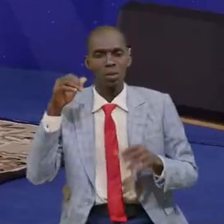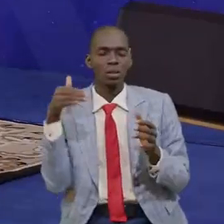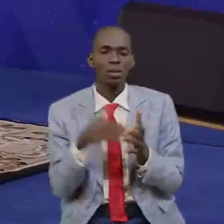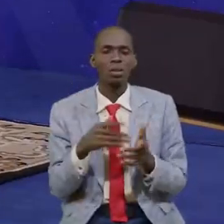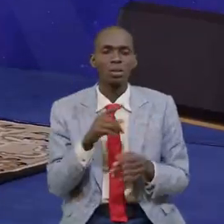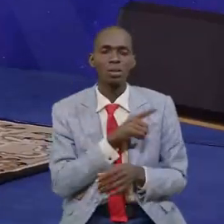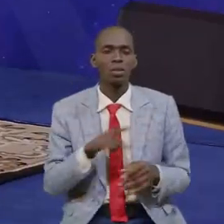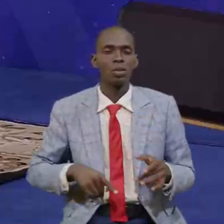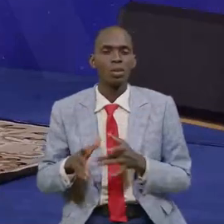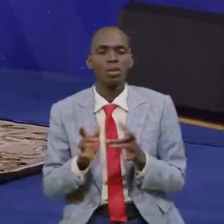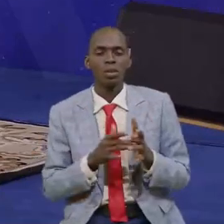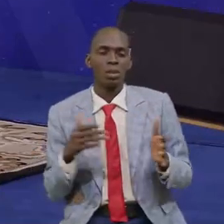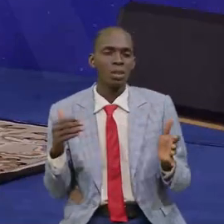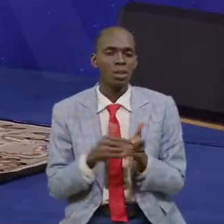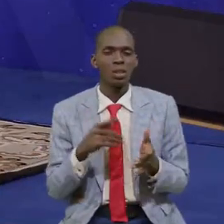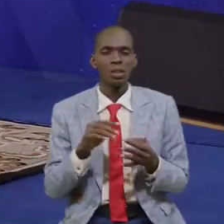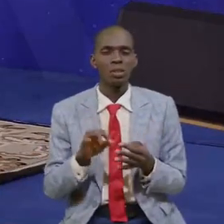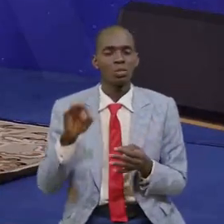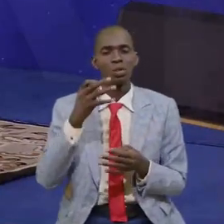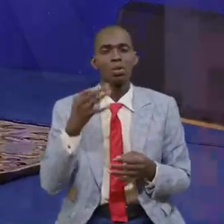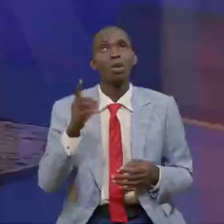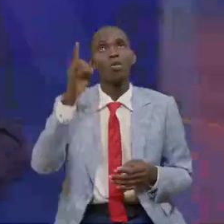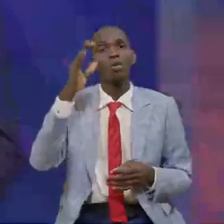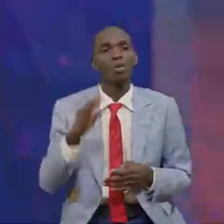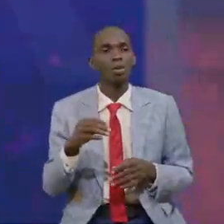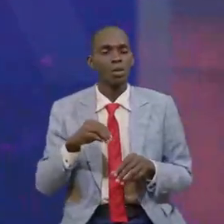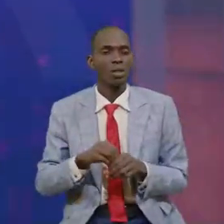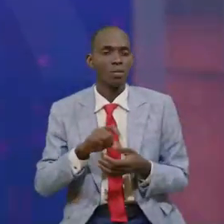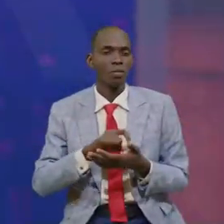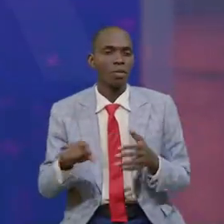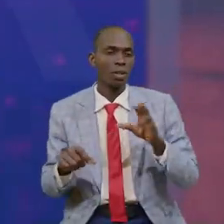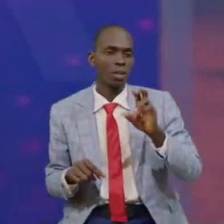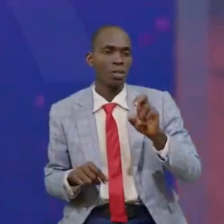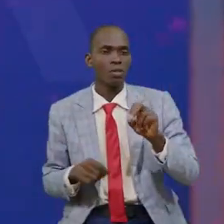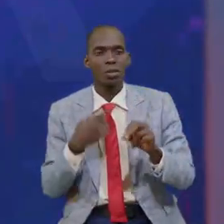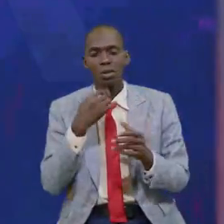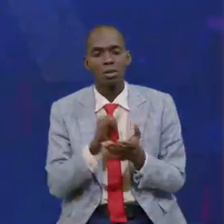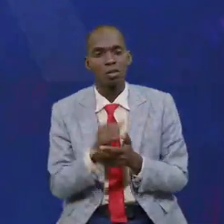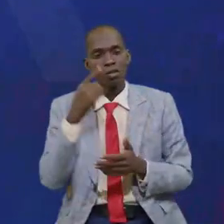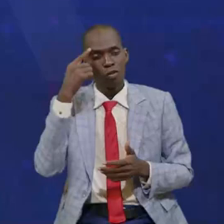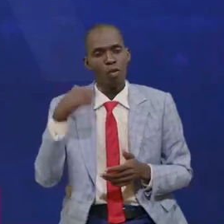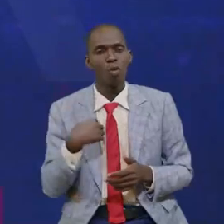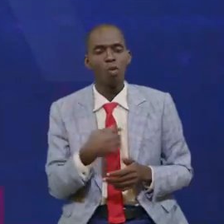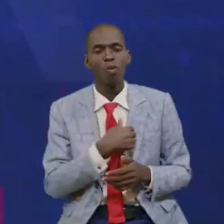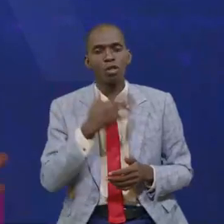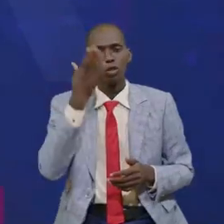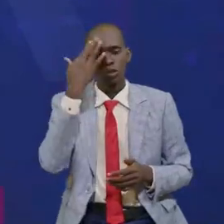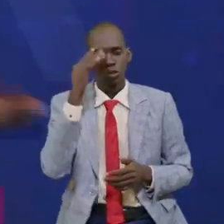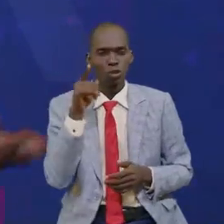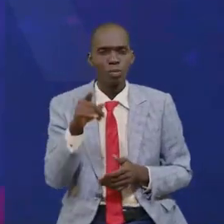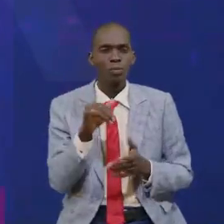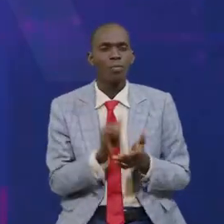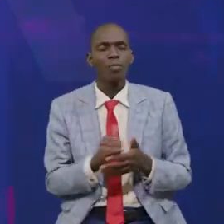Jésus-Christ et contre l'Esprit de la grâce. Verset 30, « Car nous connaissons celui qui a dit, à moi